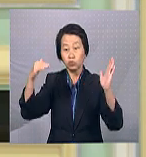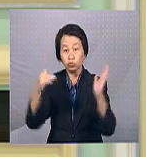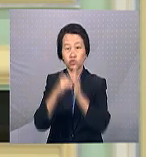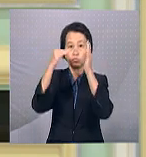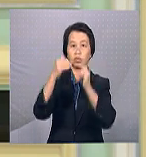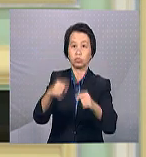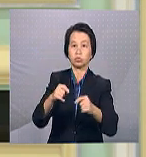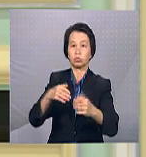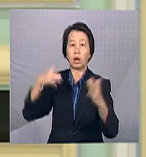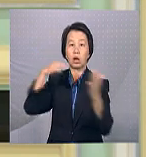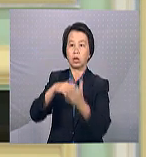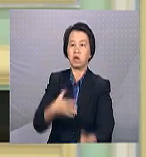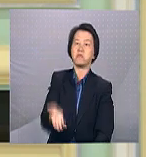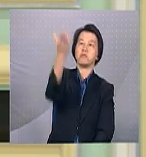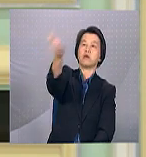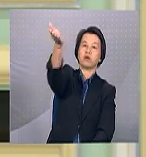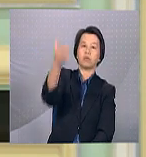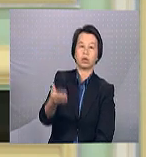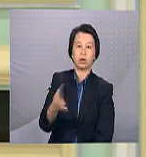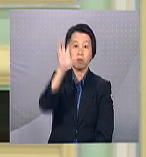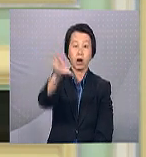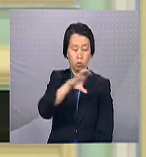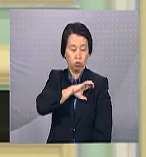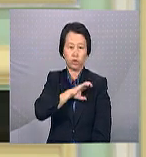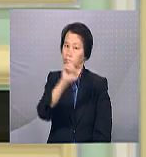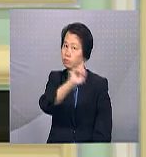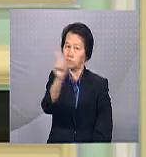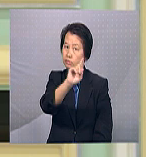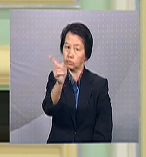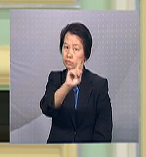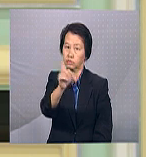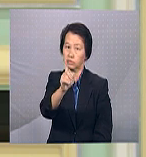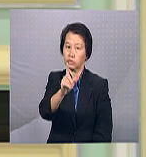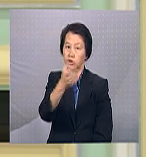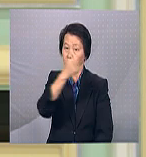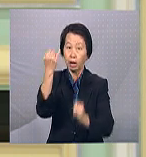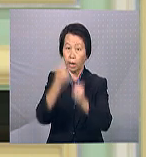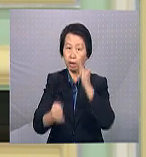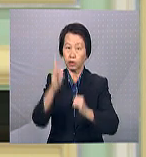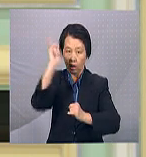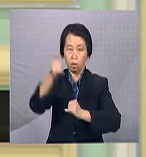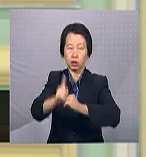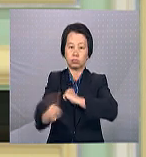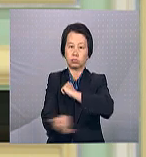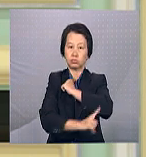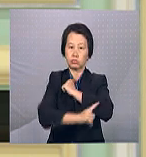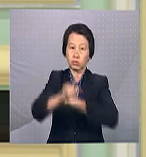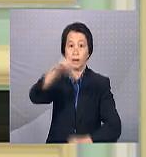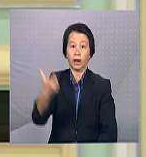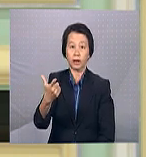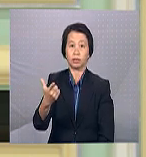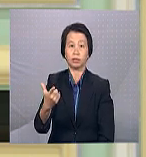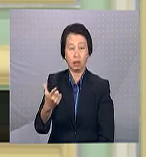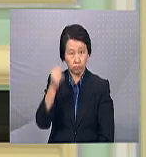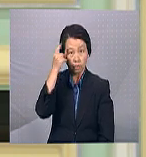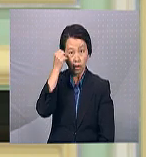mereka, memaki hamun mereka dan sebagainya, kerana akhirnya tindakan lain akan dilakukan. Seperti saya katakan